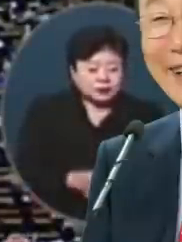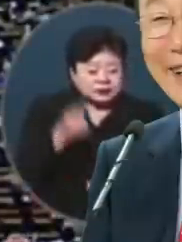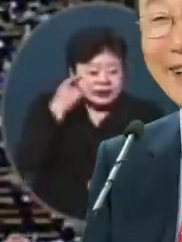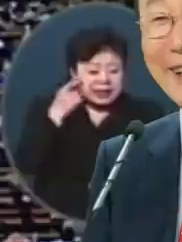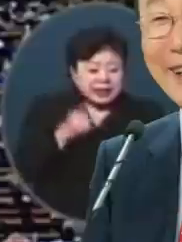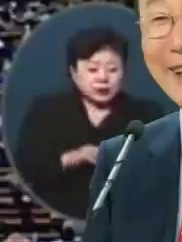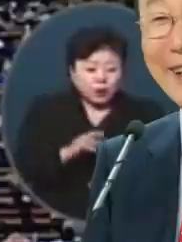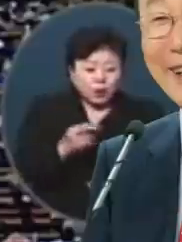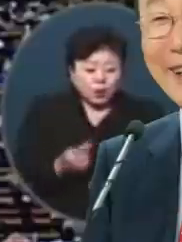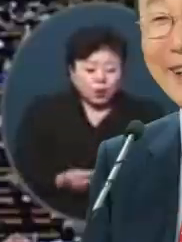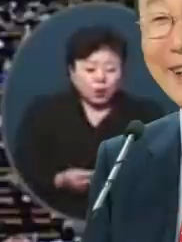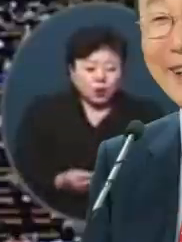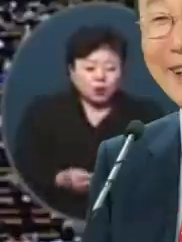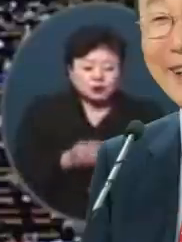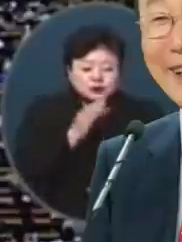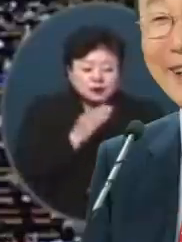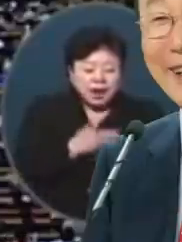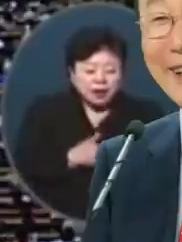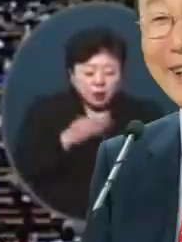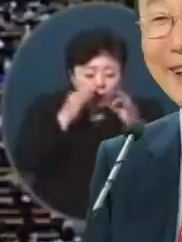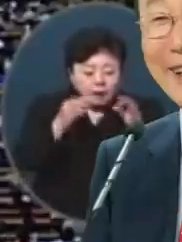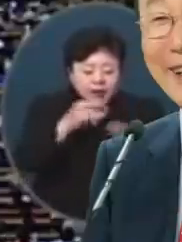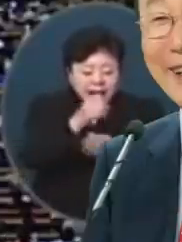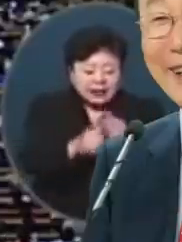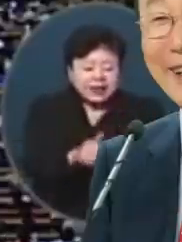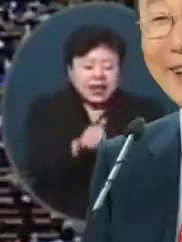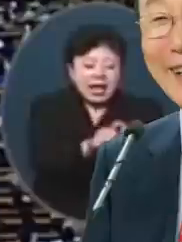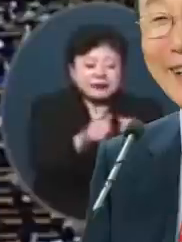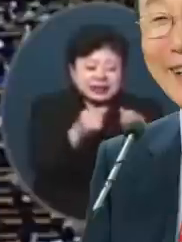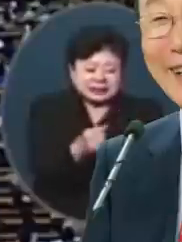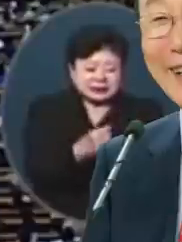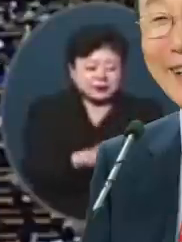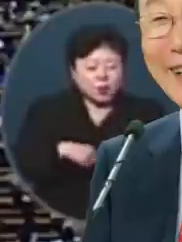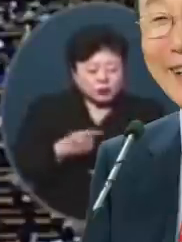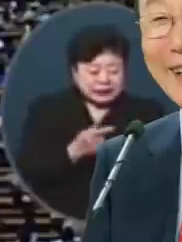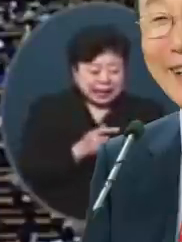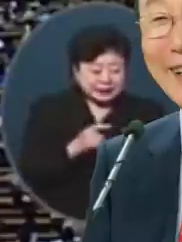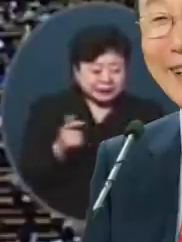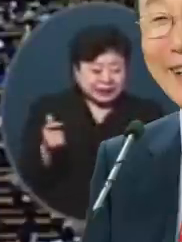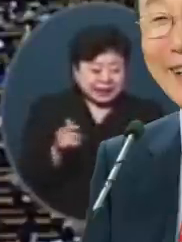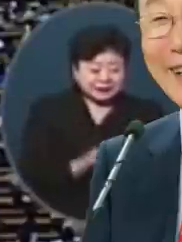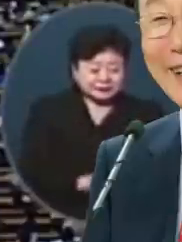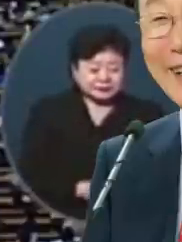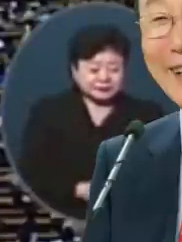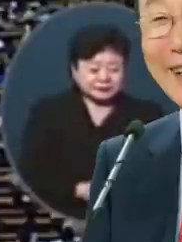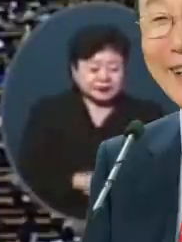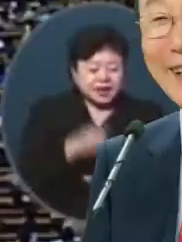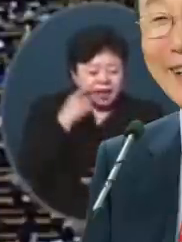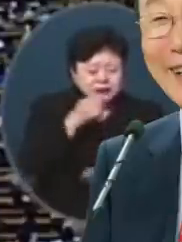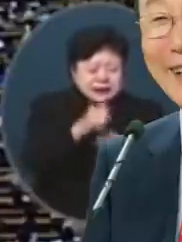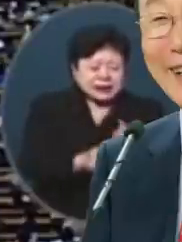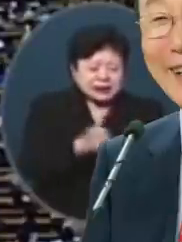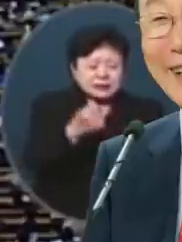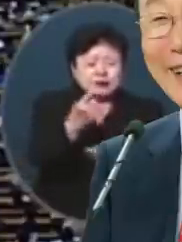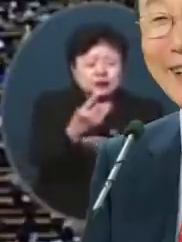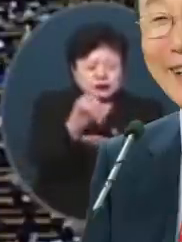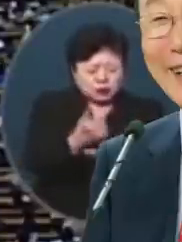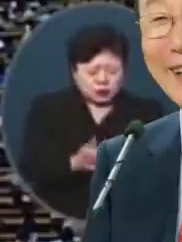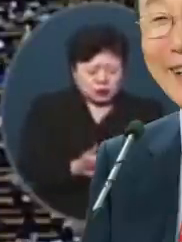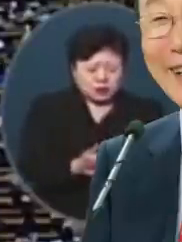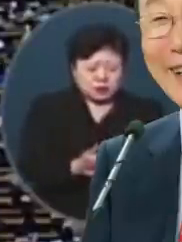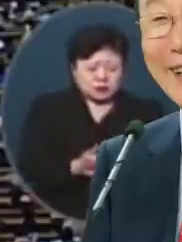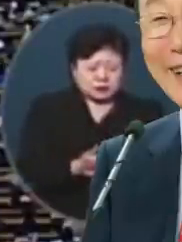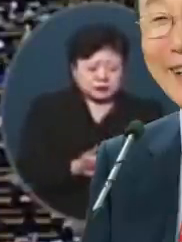생각해도 실제로 알고 보면 하나님이 같이 계심으로 혼자이지 않고 아버지 하나님을 모시고